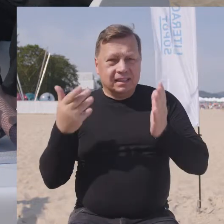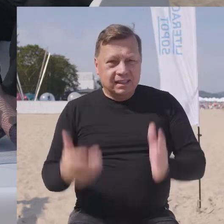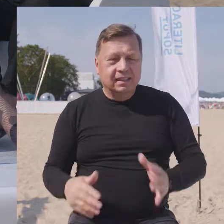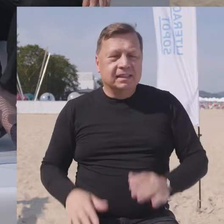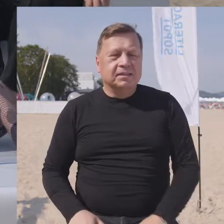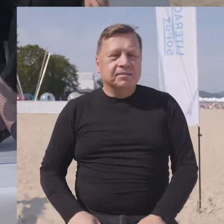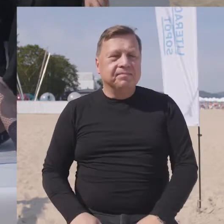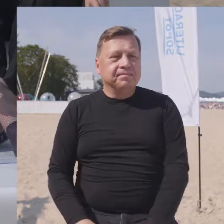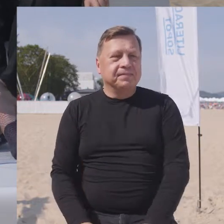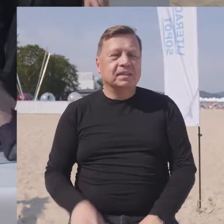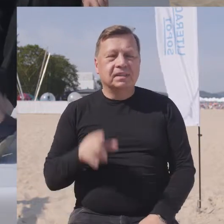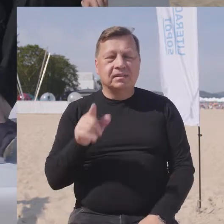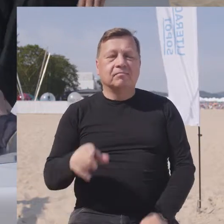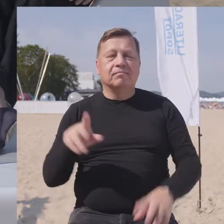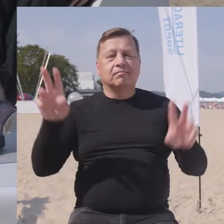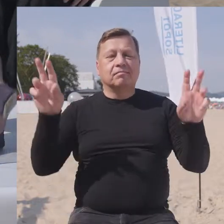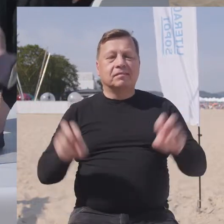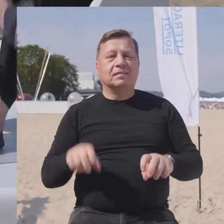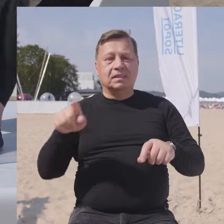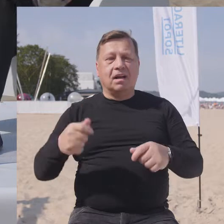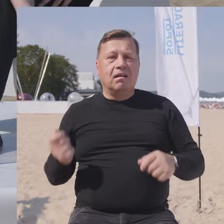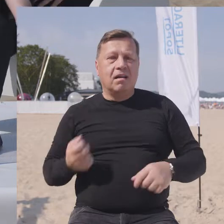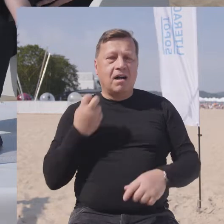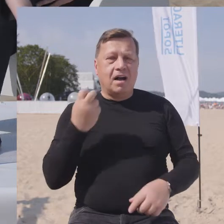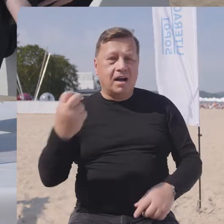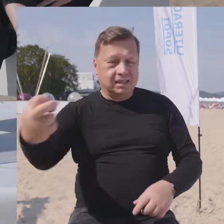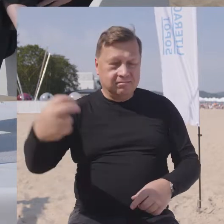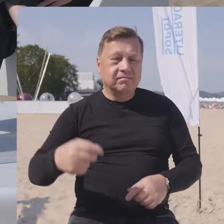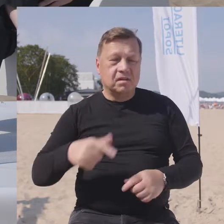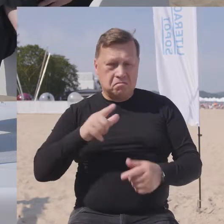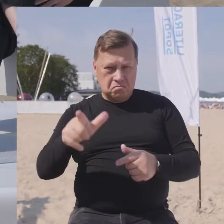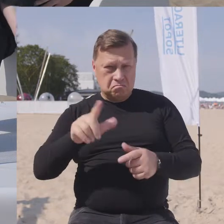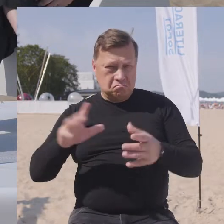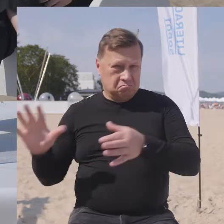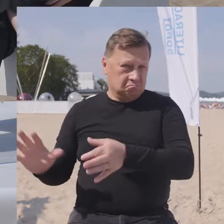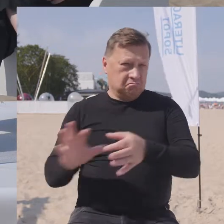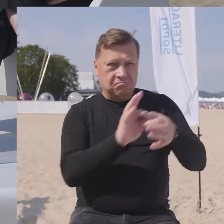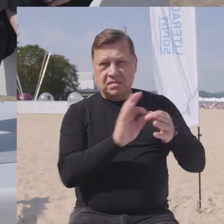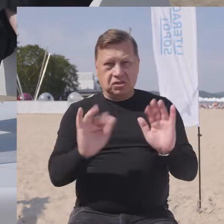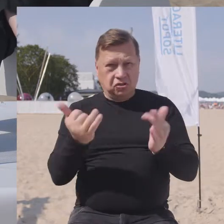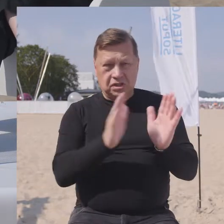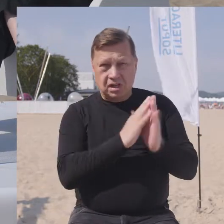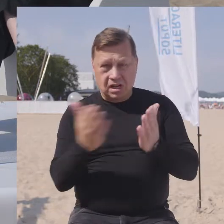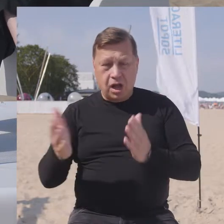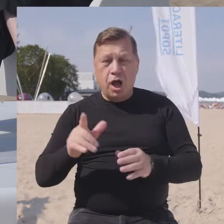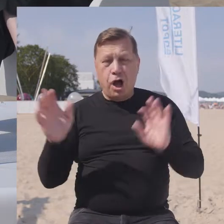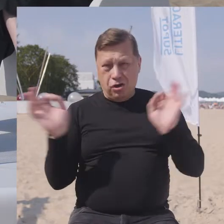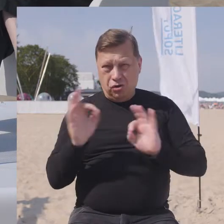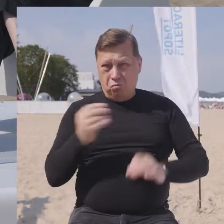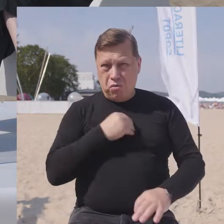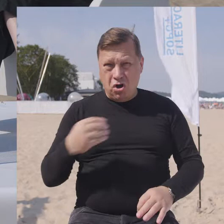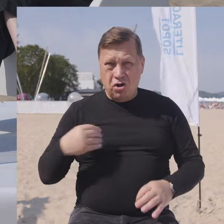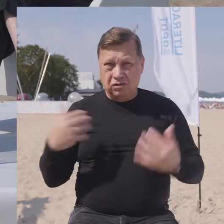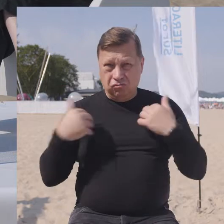genes Tyłem do kierunku jazdy była próba jakiegoś literackiego odniesienia się do tej okropnej polskiej